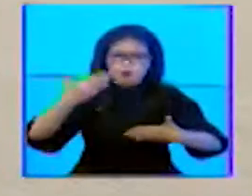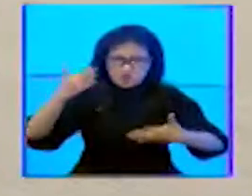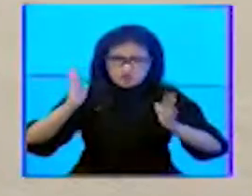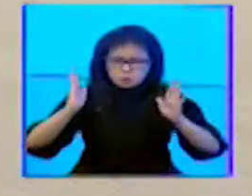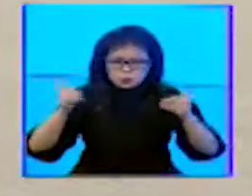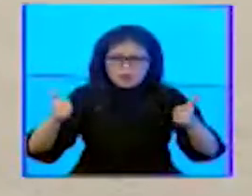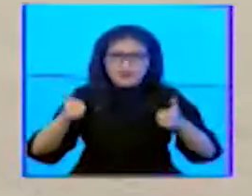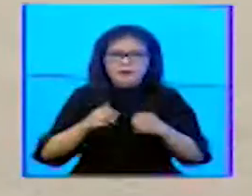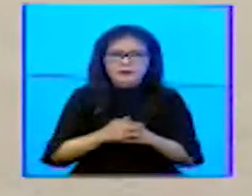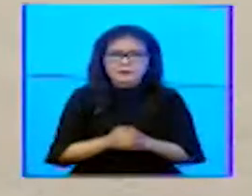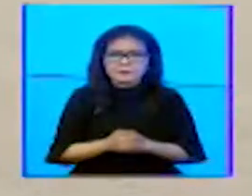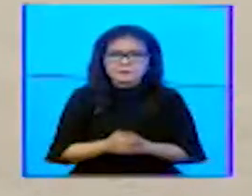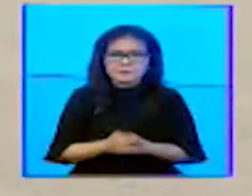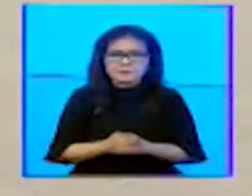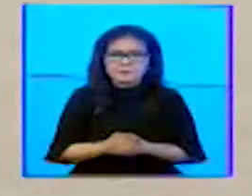Ilham elyasa news melaporkan